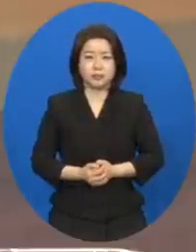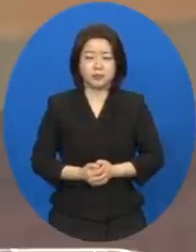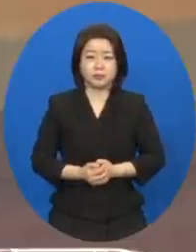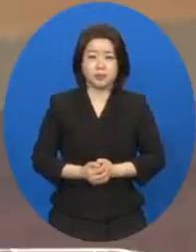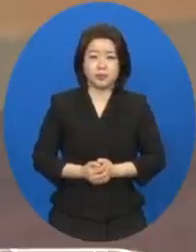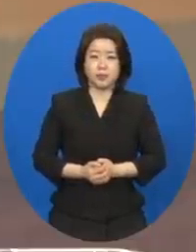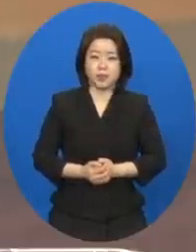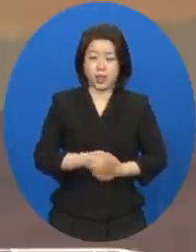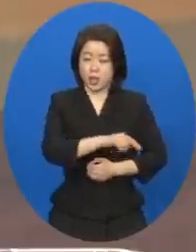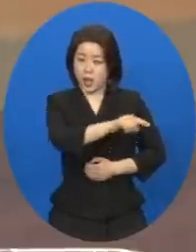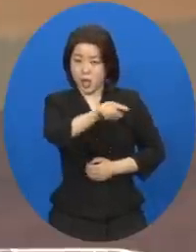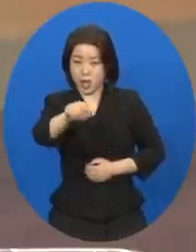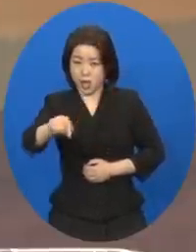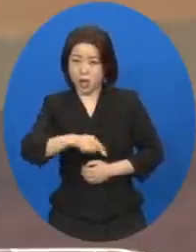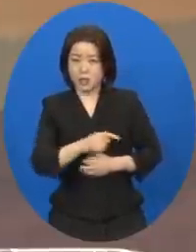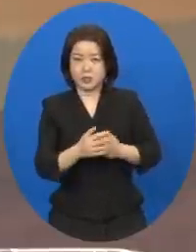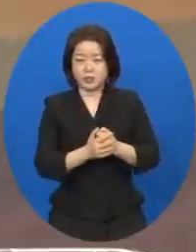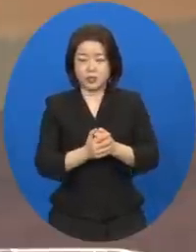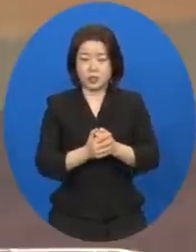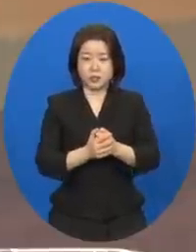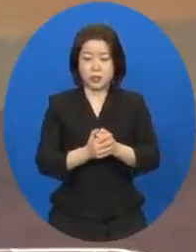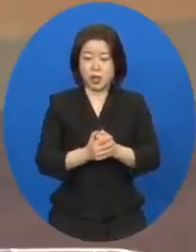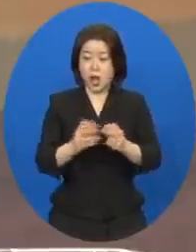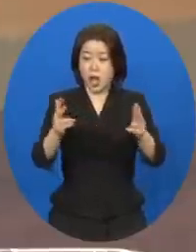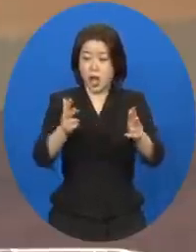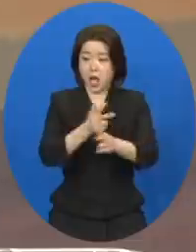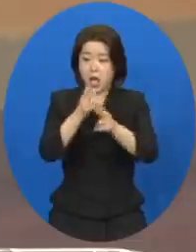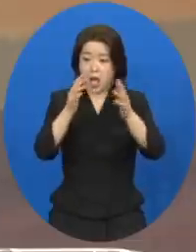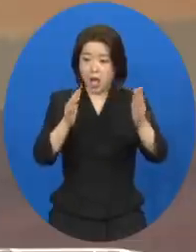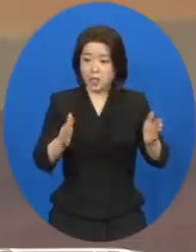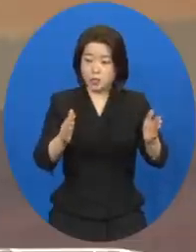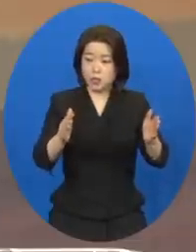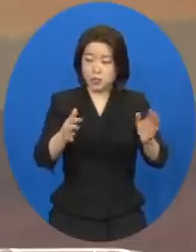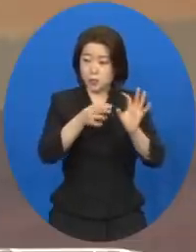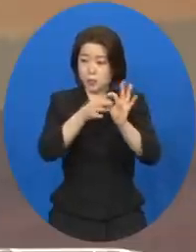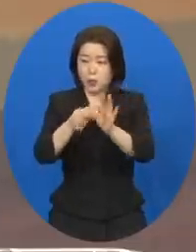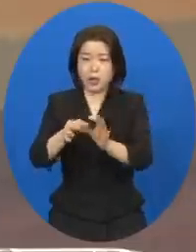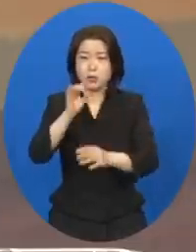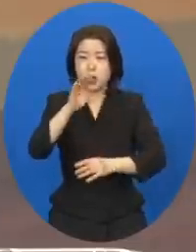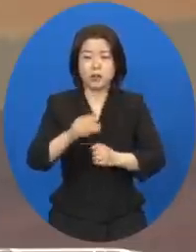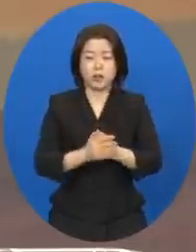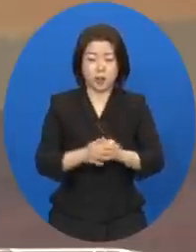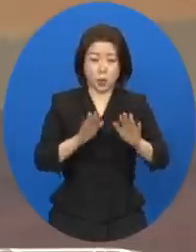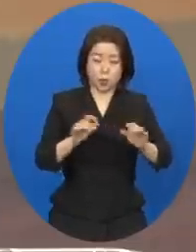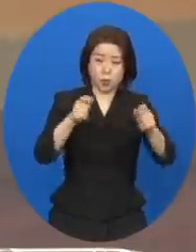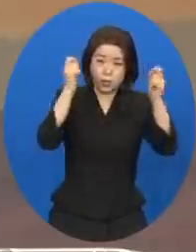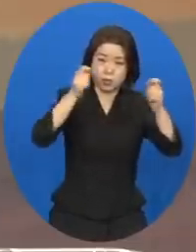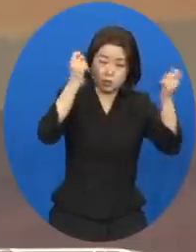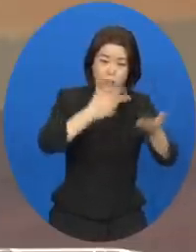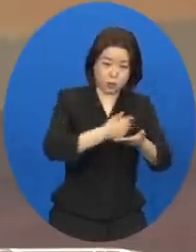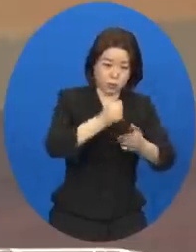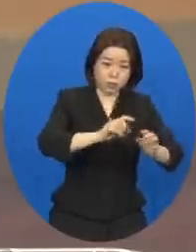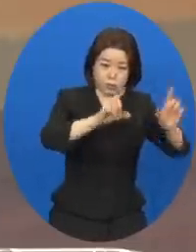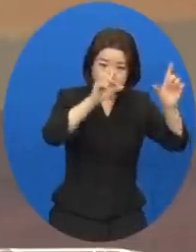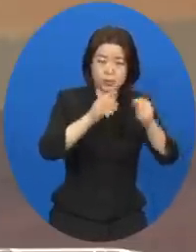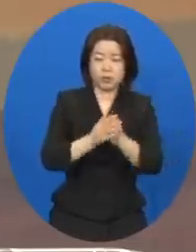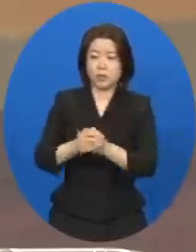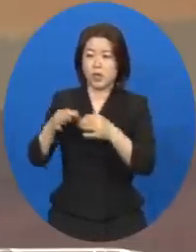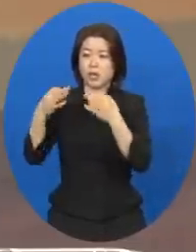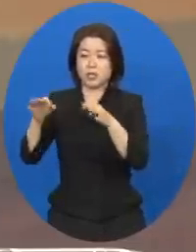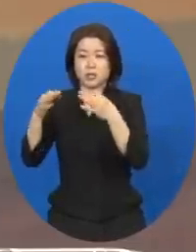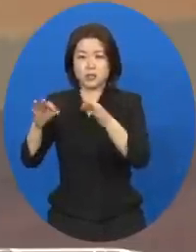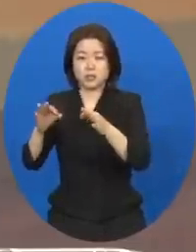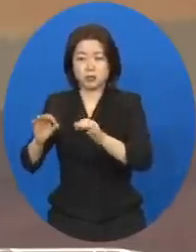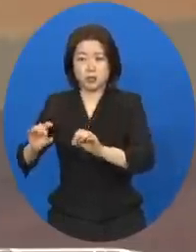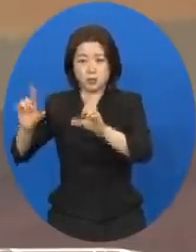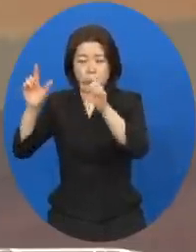그들이 이제 한 주간도 못 돼요. 오늘이 종려주일이면 금요일에 예수님 십자가에